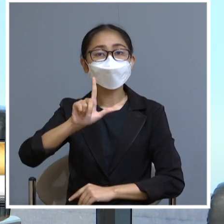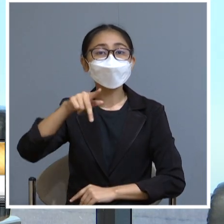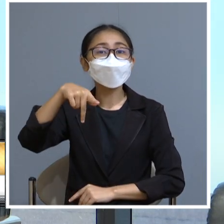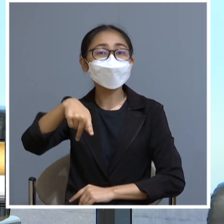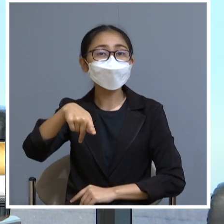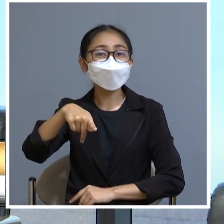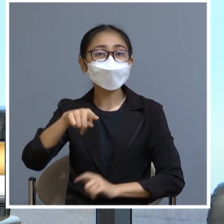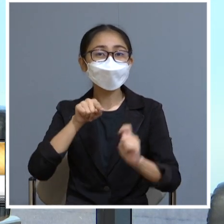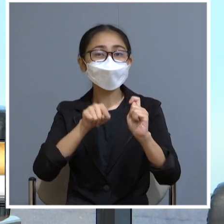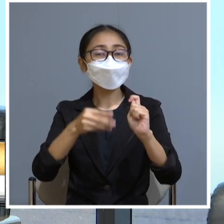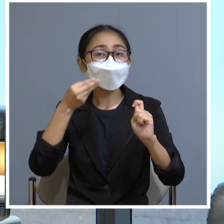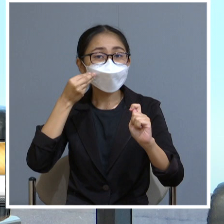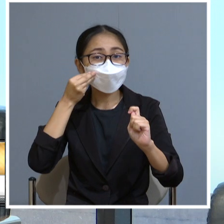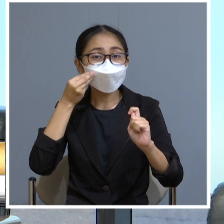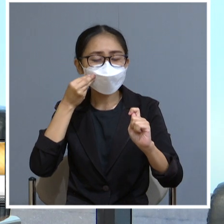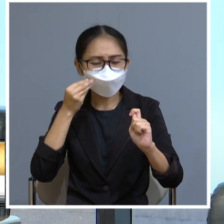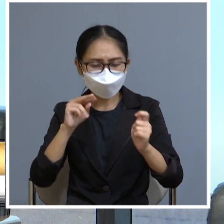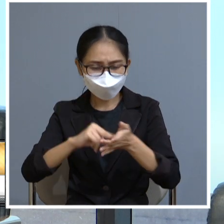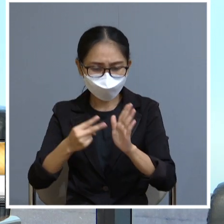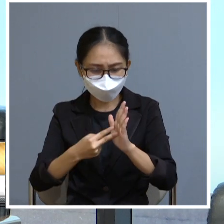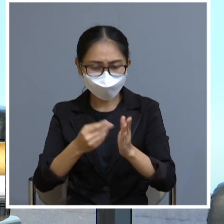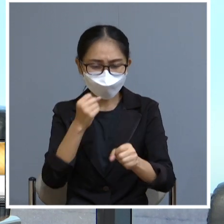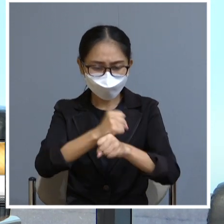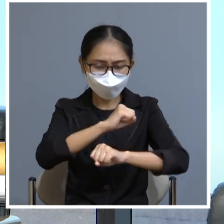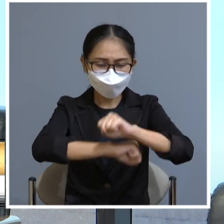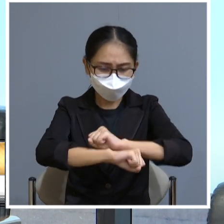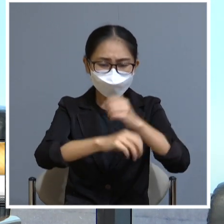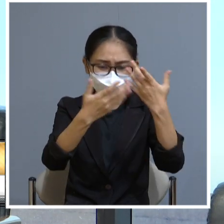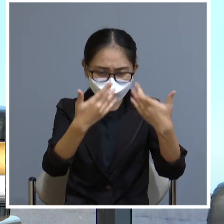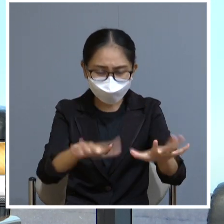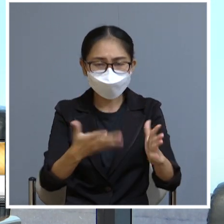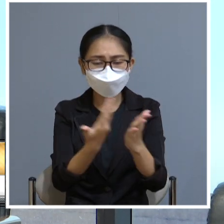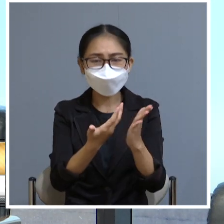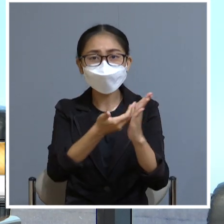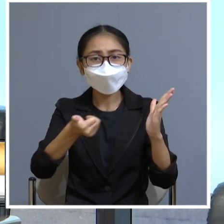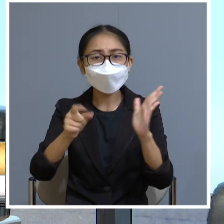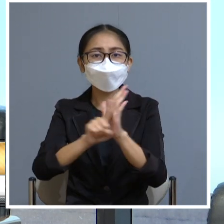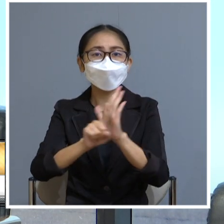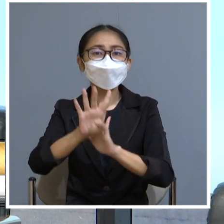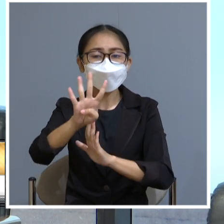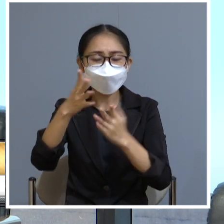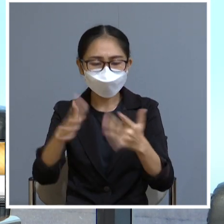้วกล